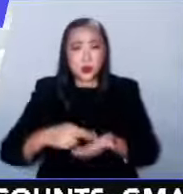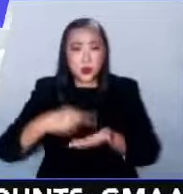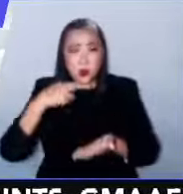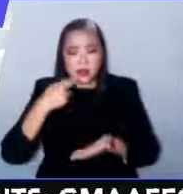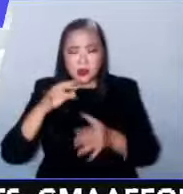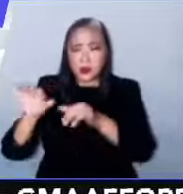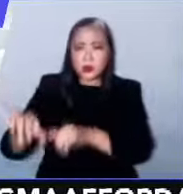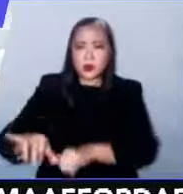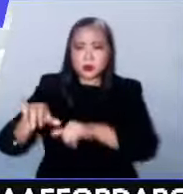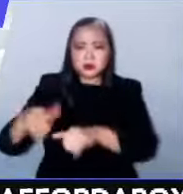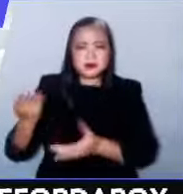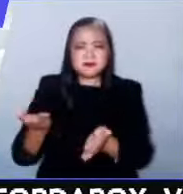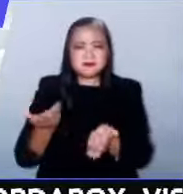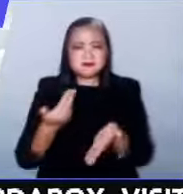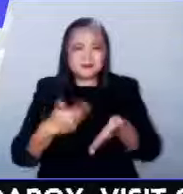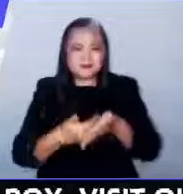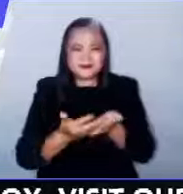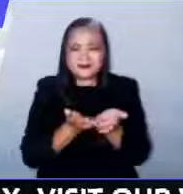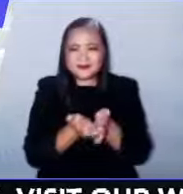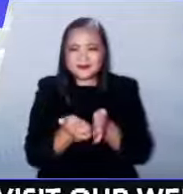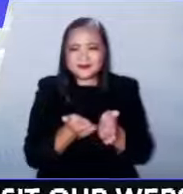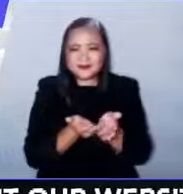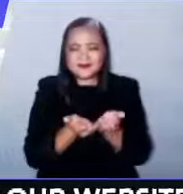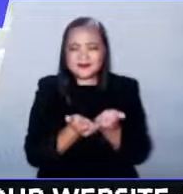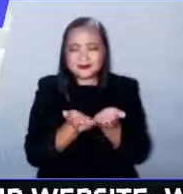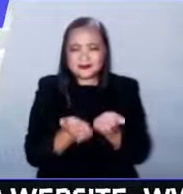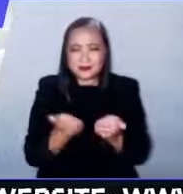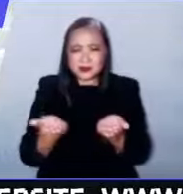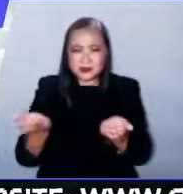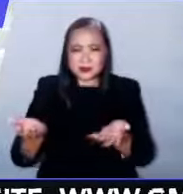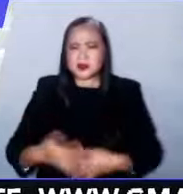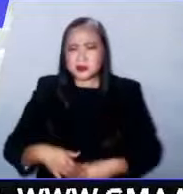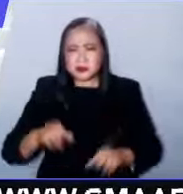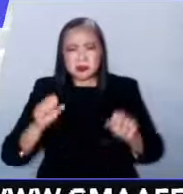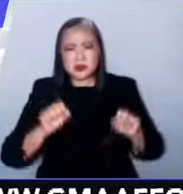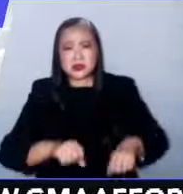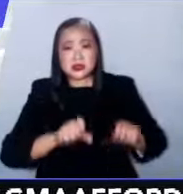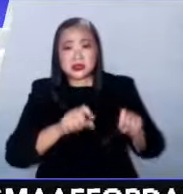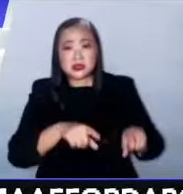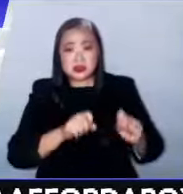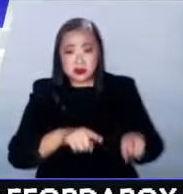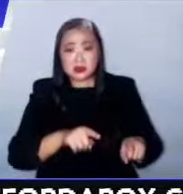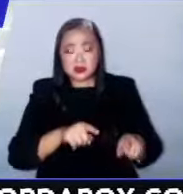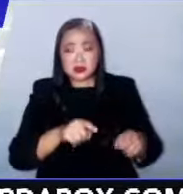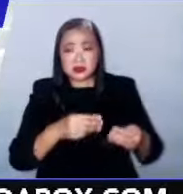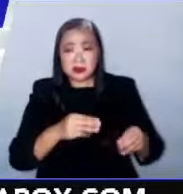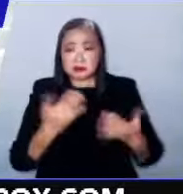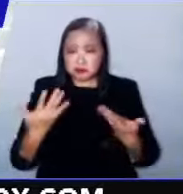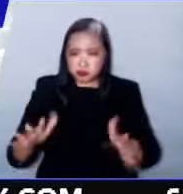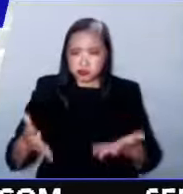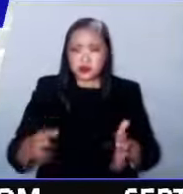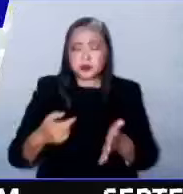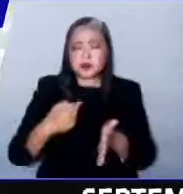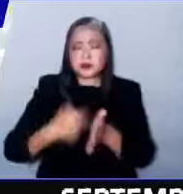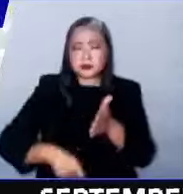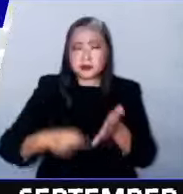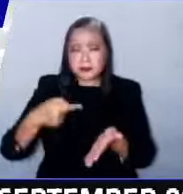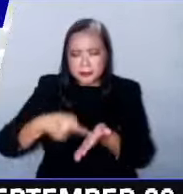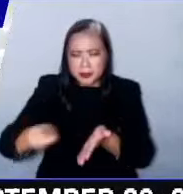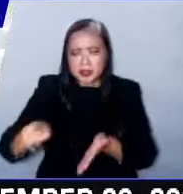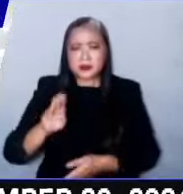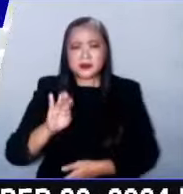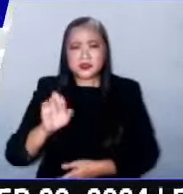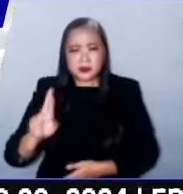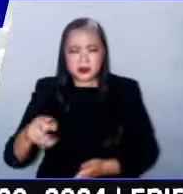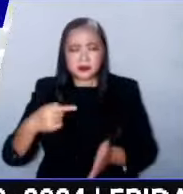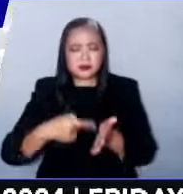Ports Authority, pwede na sanang ibenta sa merkado mga bigas dahil bayad na ang buwis sa BIR at taripa sa Bureau of Customs, pero hindi pa